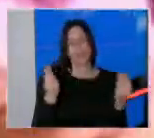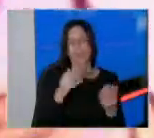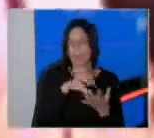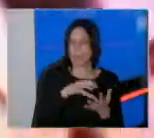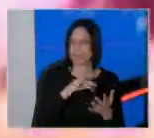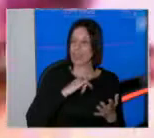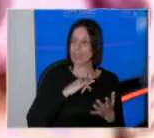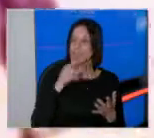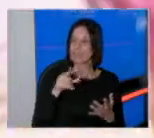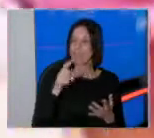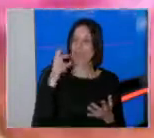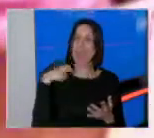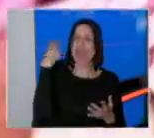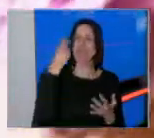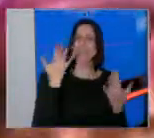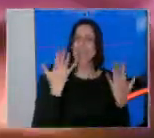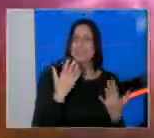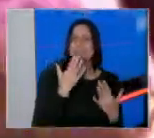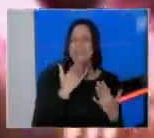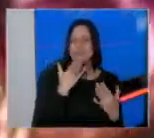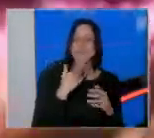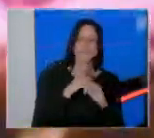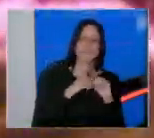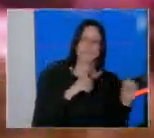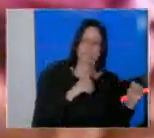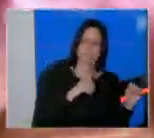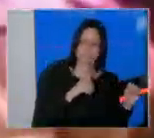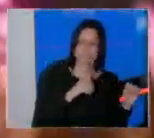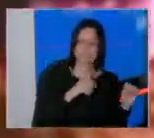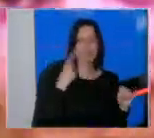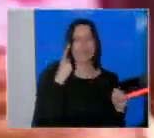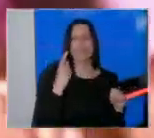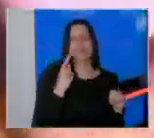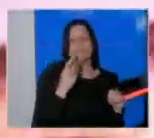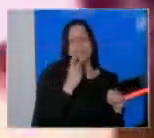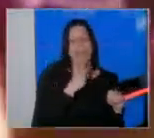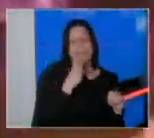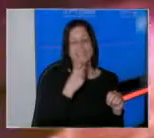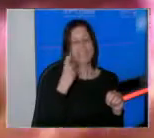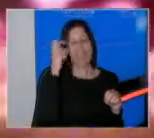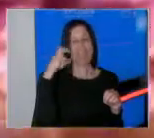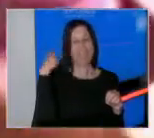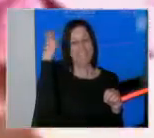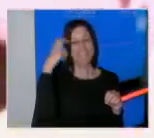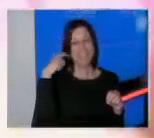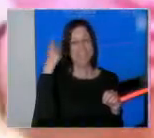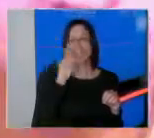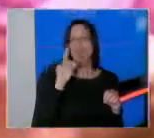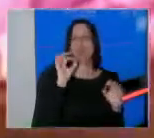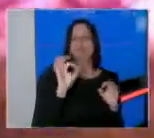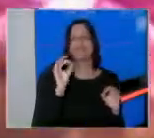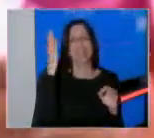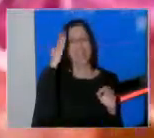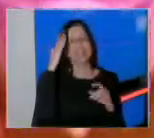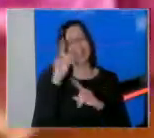אותי כיום זה ערבית. כמה יהודים, מזרחים, יהודים ערבית, לא בשביל להכיר את האחר